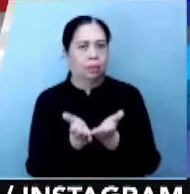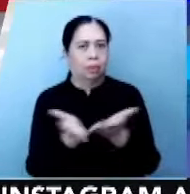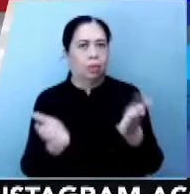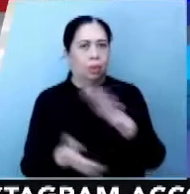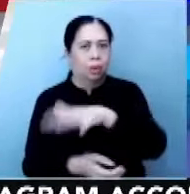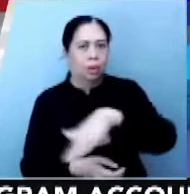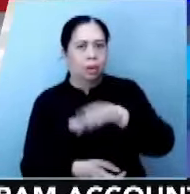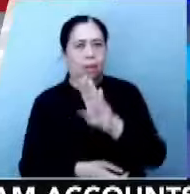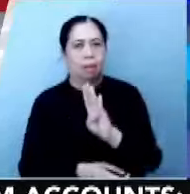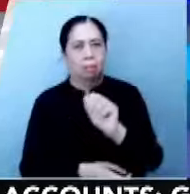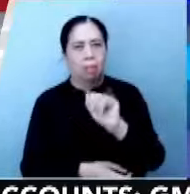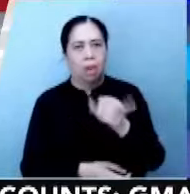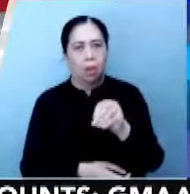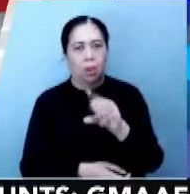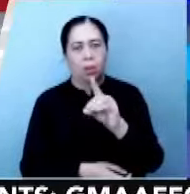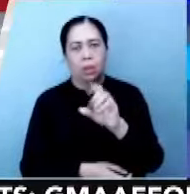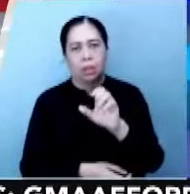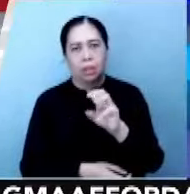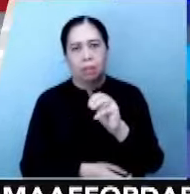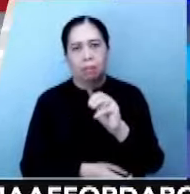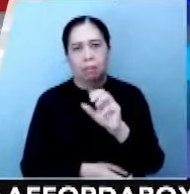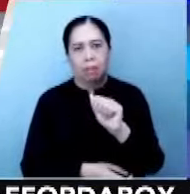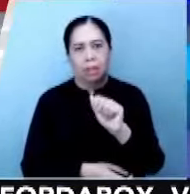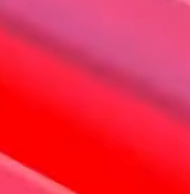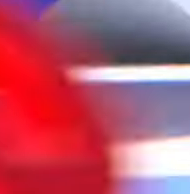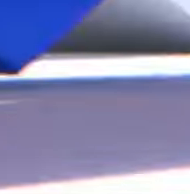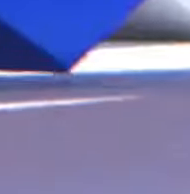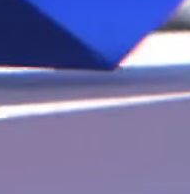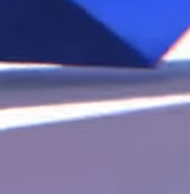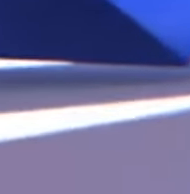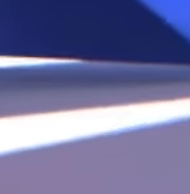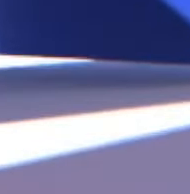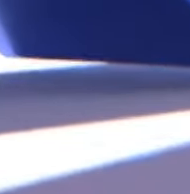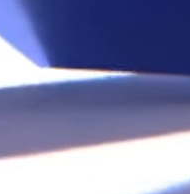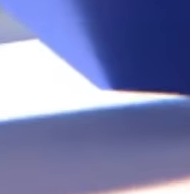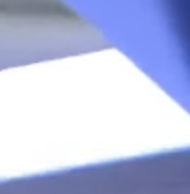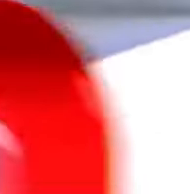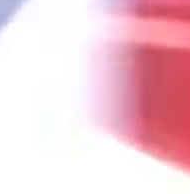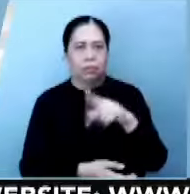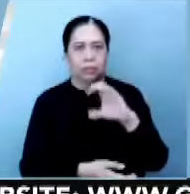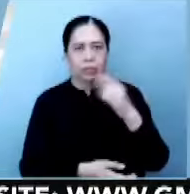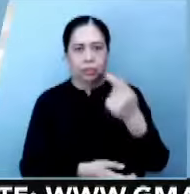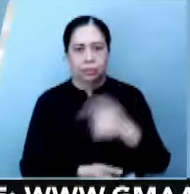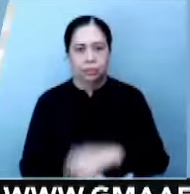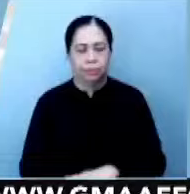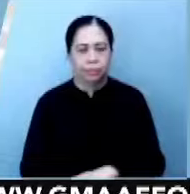sa Philippine Coast Guard. Nakatutok si Chino Gaston.